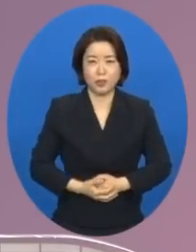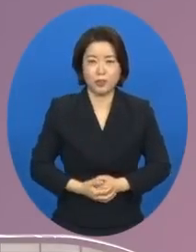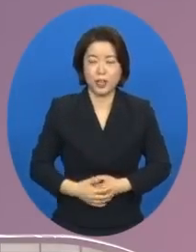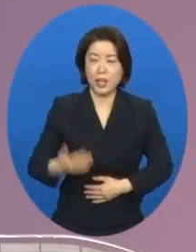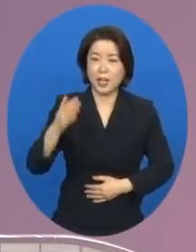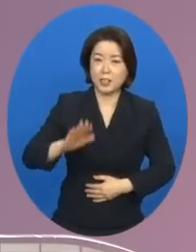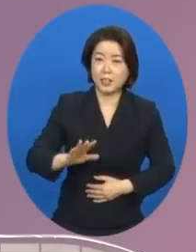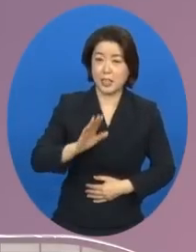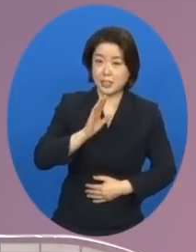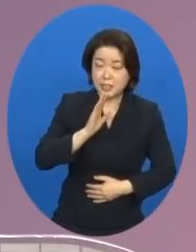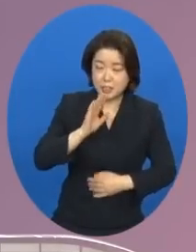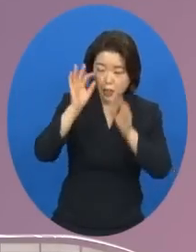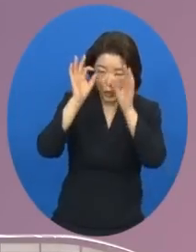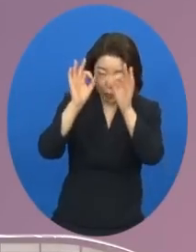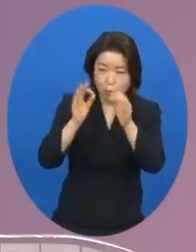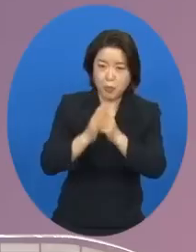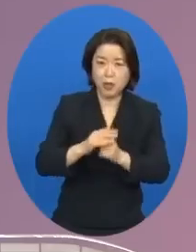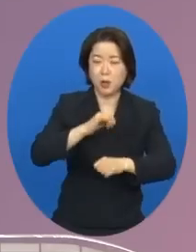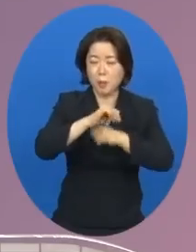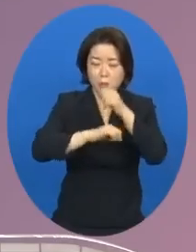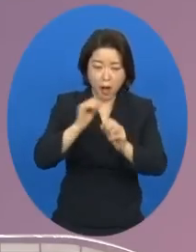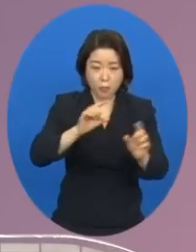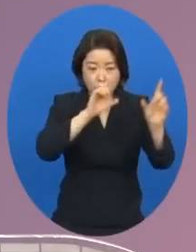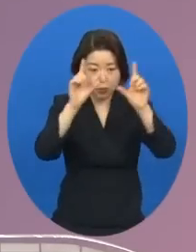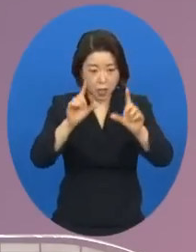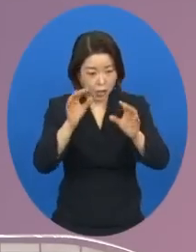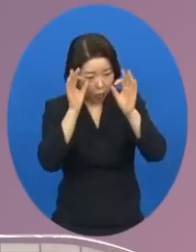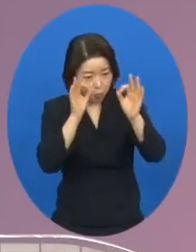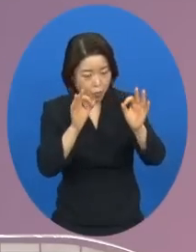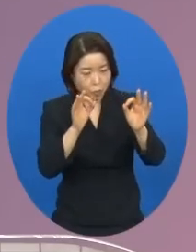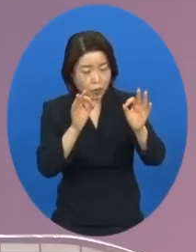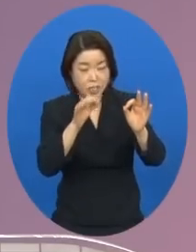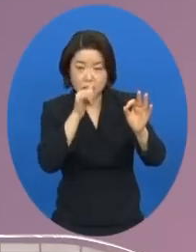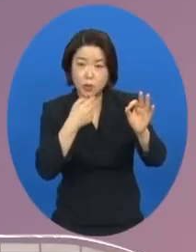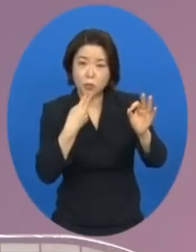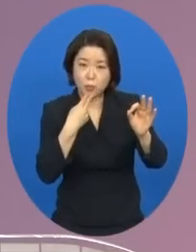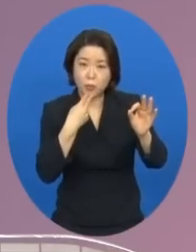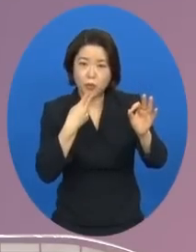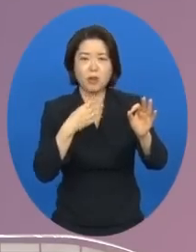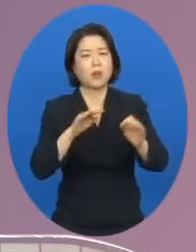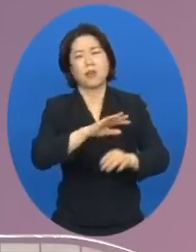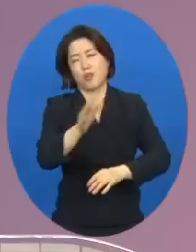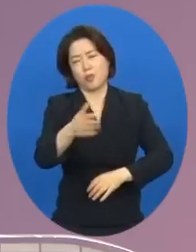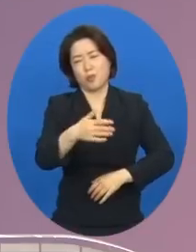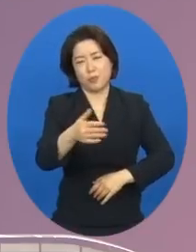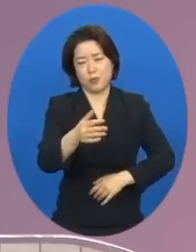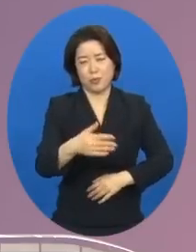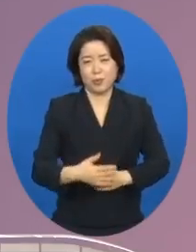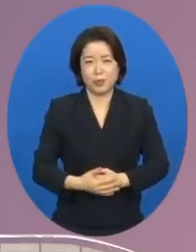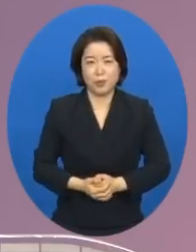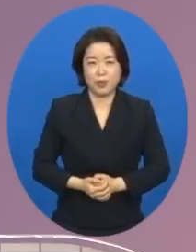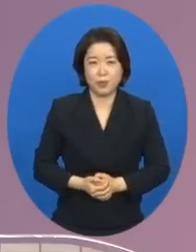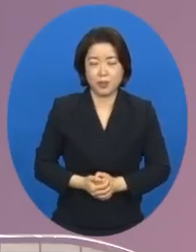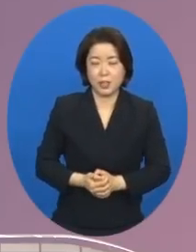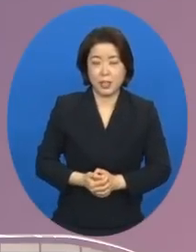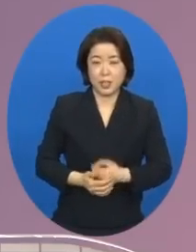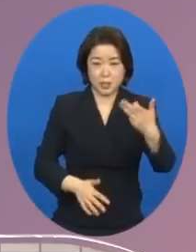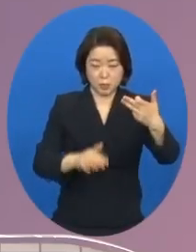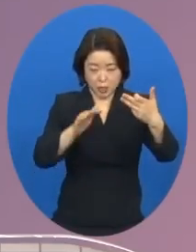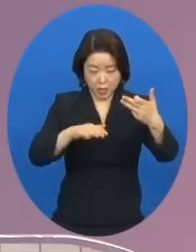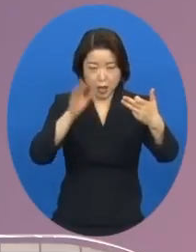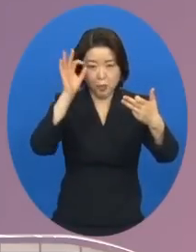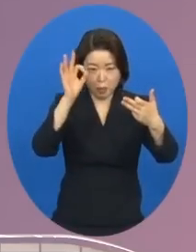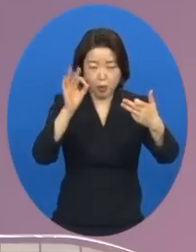그러나 실제로 마음대로 사라진 사람이 누가 있습니까? 18절 하반절에 예수님께서